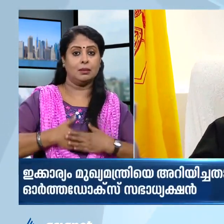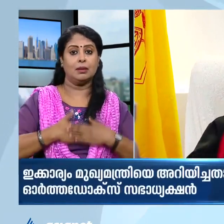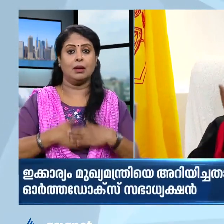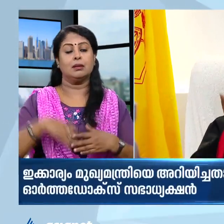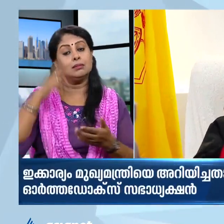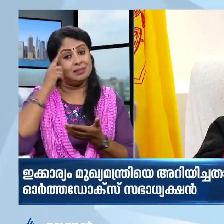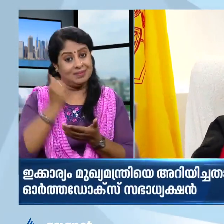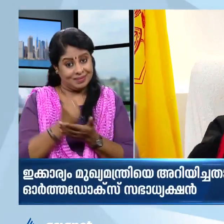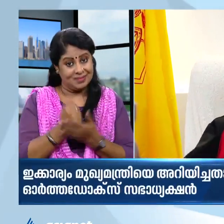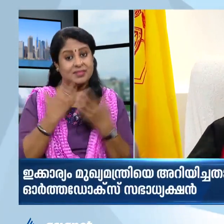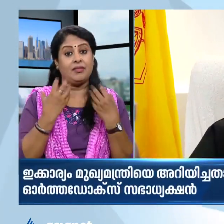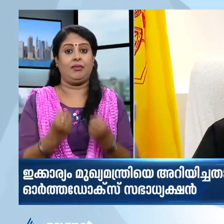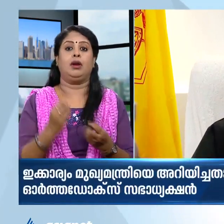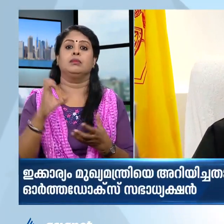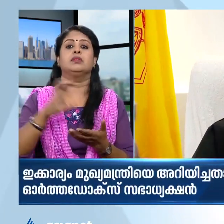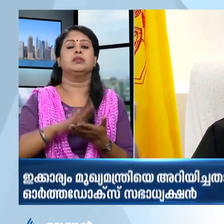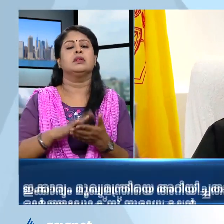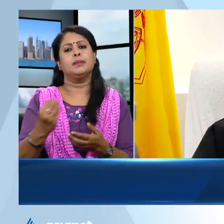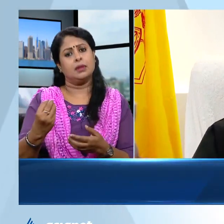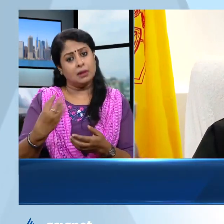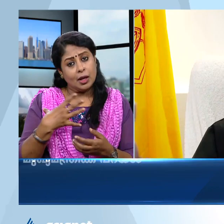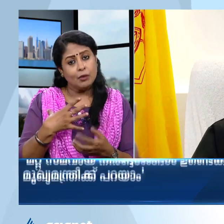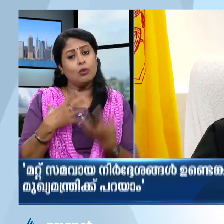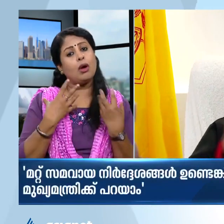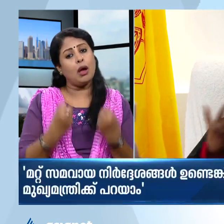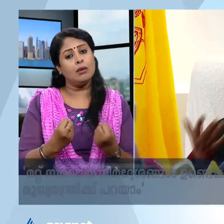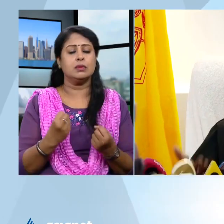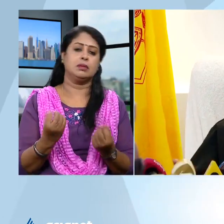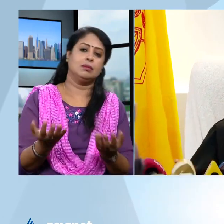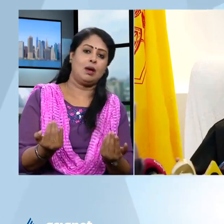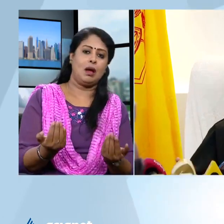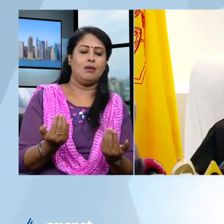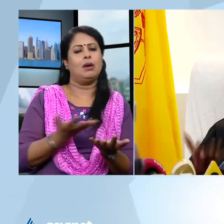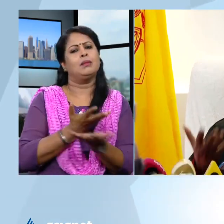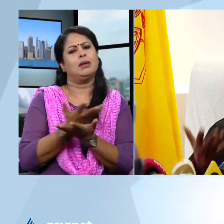സമവായങ്ങൾ മുഖ്യമന്ത്രിക്ക് ഞങ്ങളോട് പറയാനുണ്ടെങ്കിൽ പറയുക, അതിനെക്കുറിച്ച് ചർച്ച ചെയ്യാം.